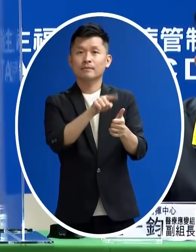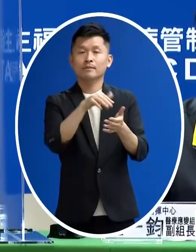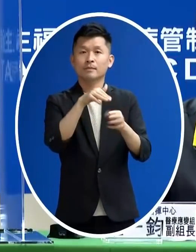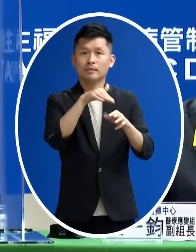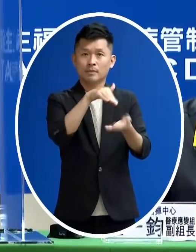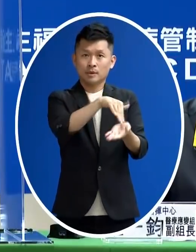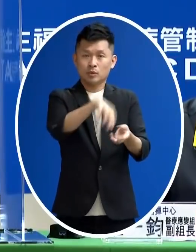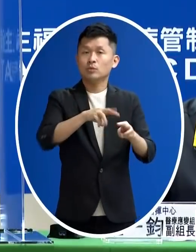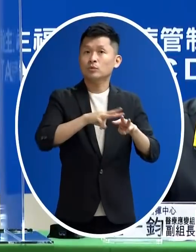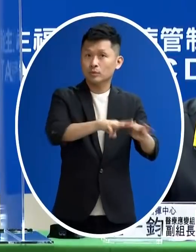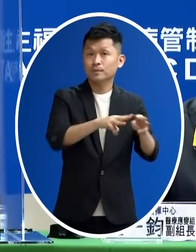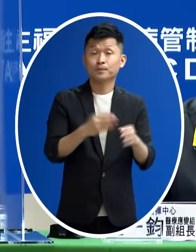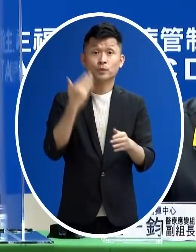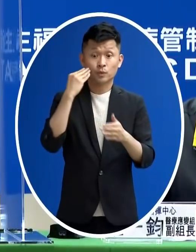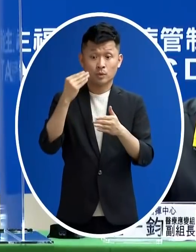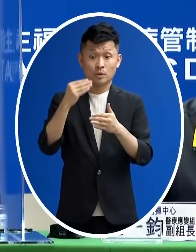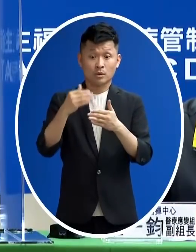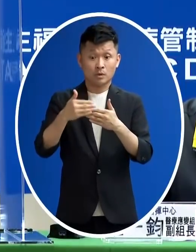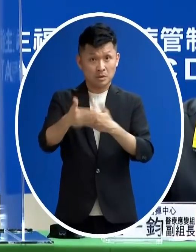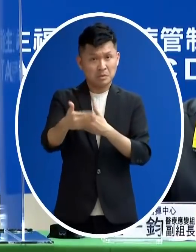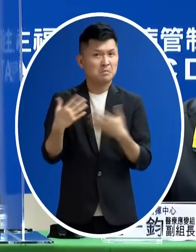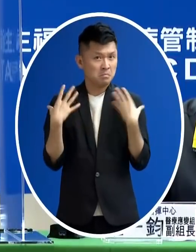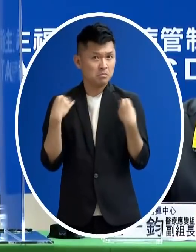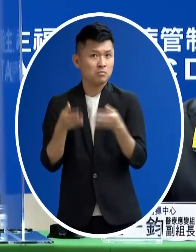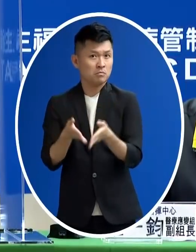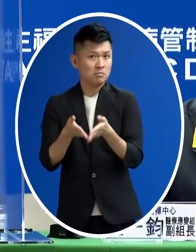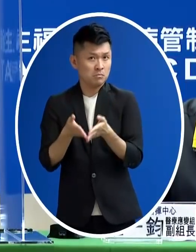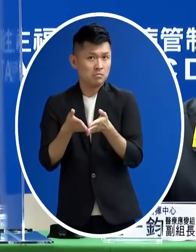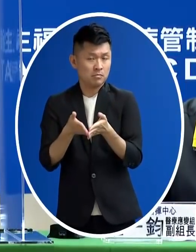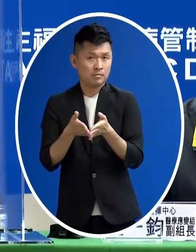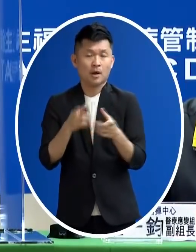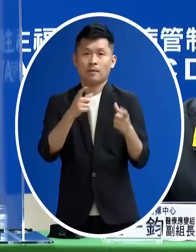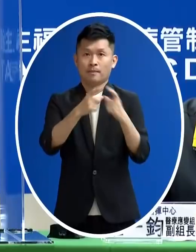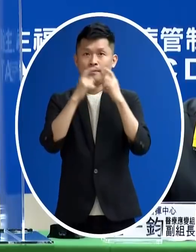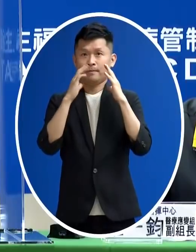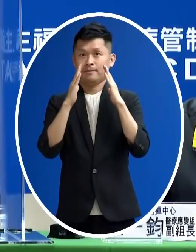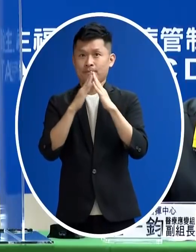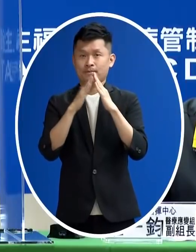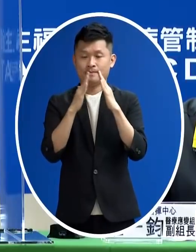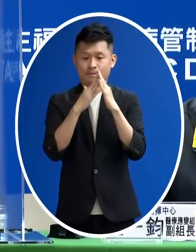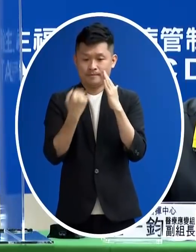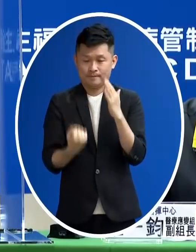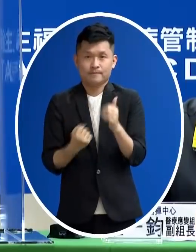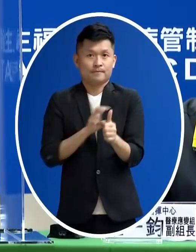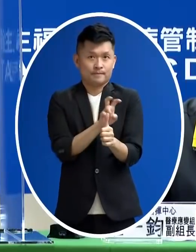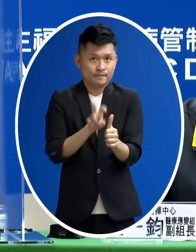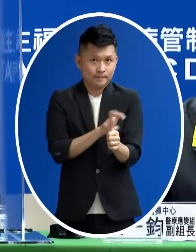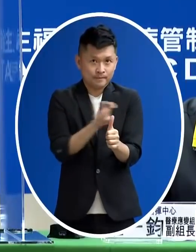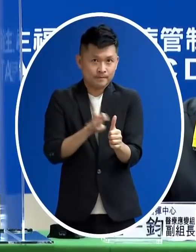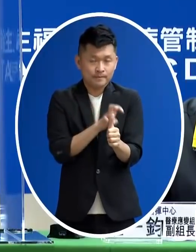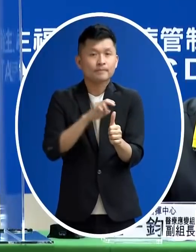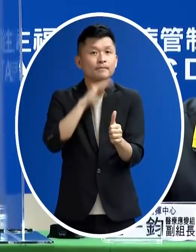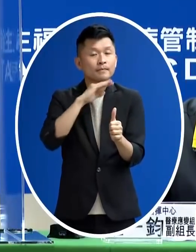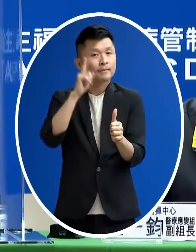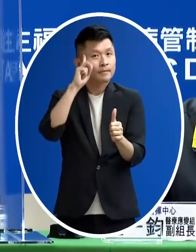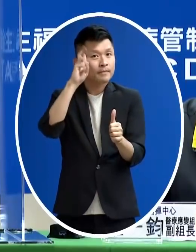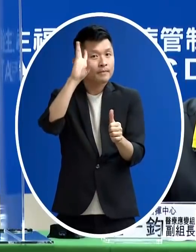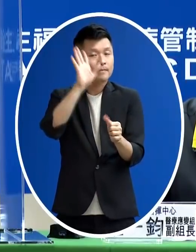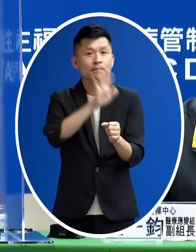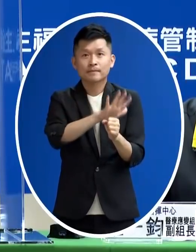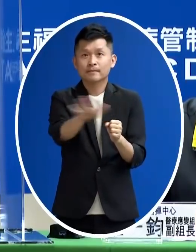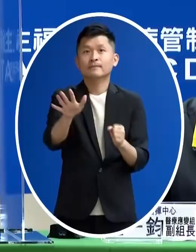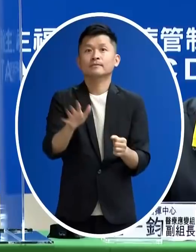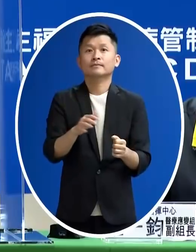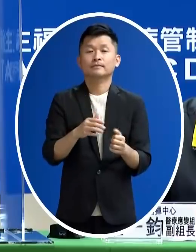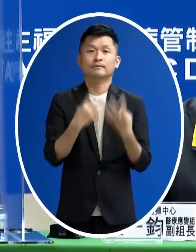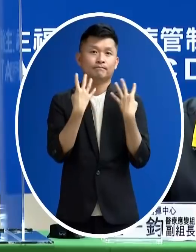如果没有符合解除隔离条件，那就下转返家进行居家照护至隔离期满。哦，所